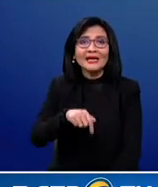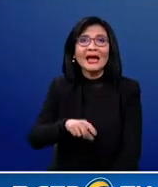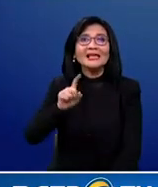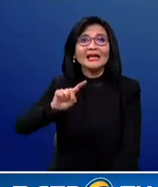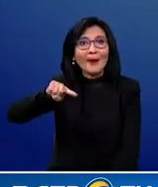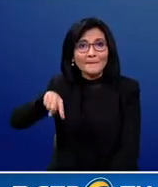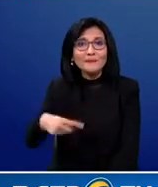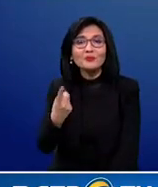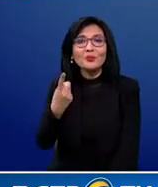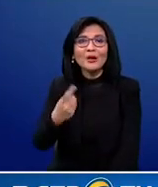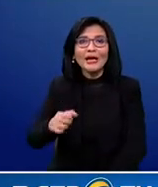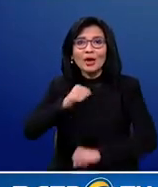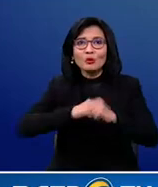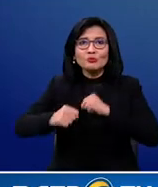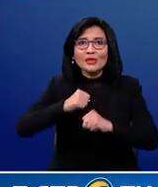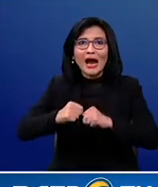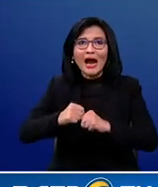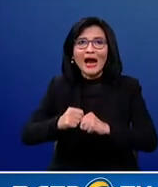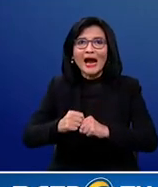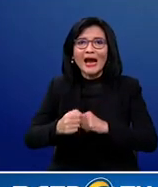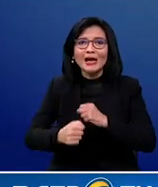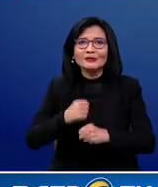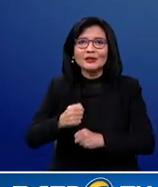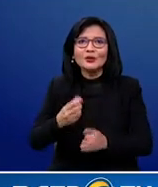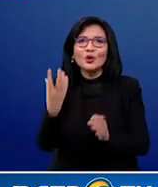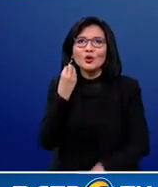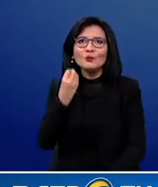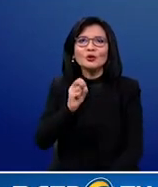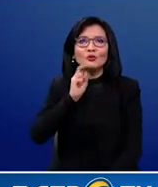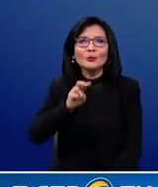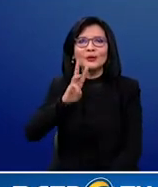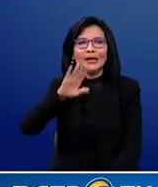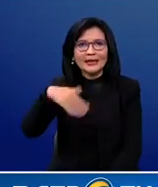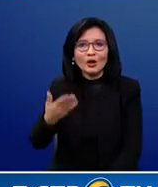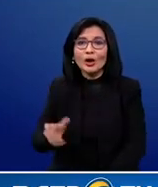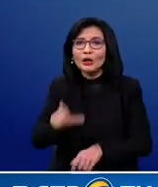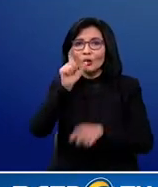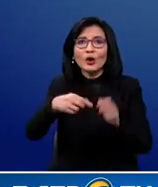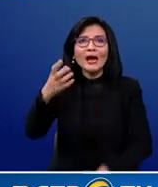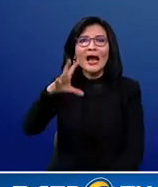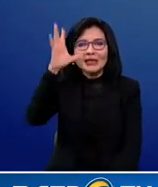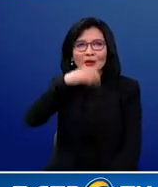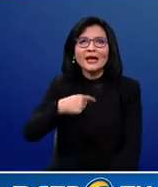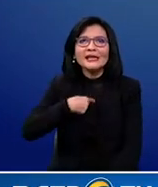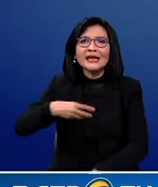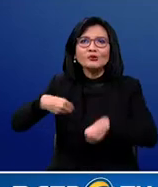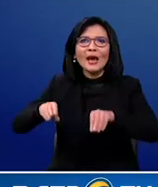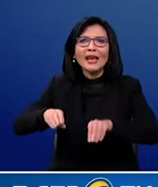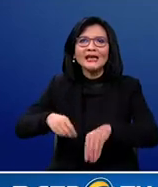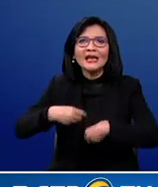usaha dari umur 23 tahun Pak mungkin di media orang tahunya saya cuma jualan Martabak pak Tapi saya ini sebenarnya punya